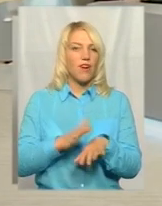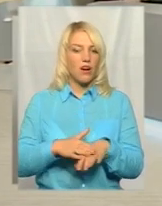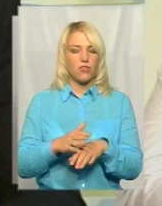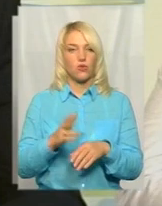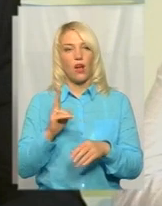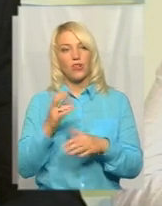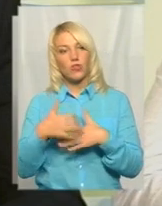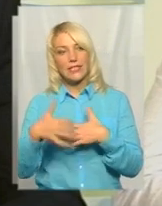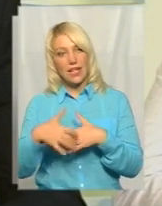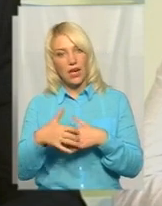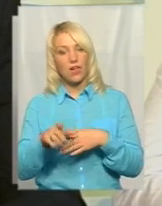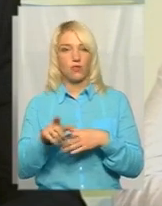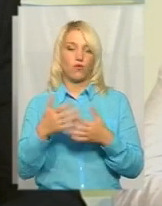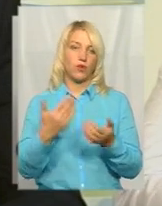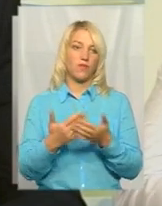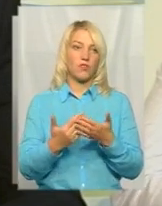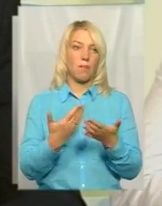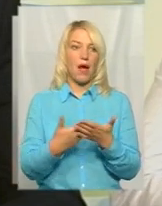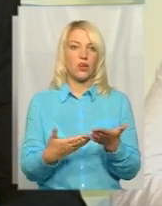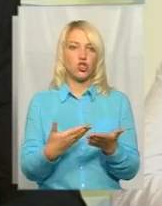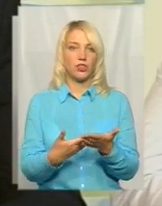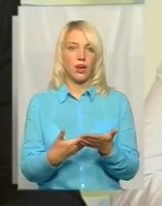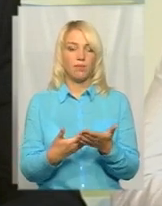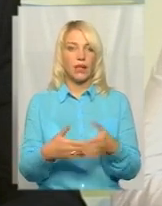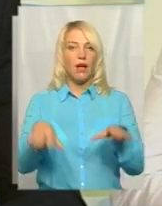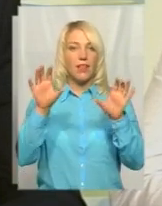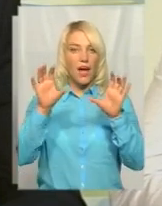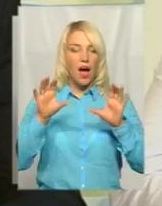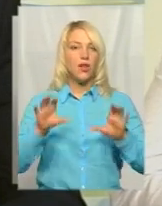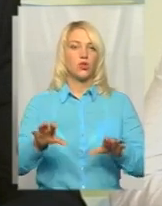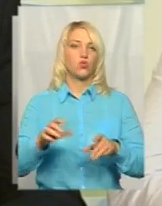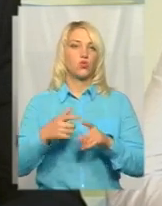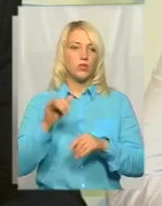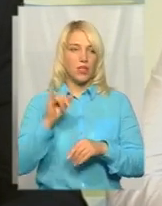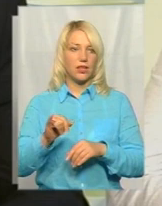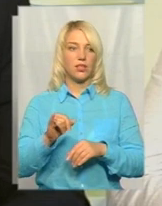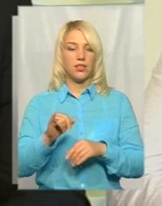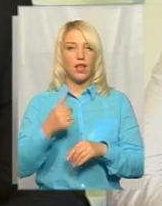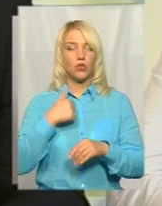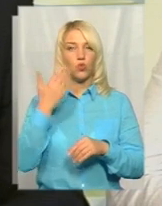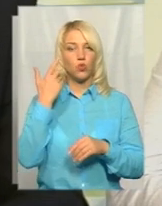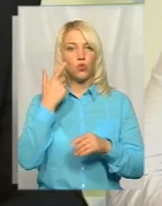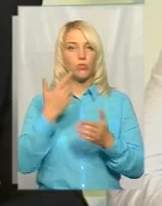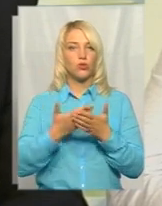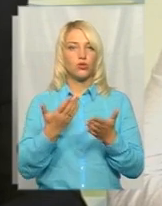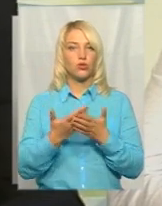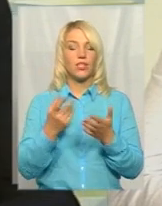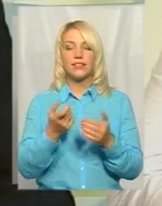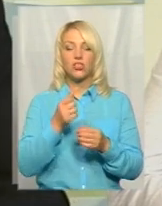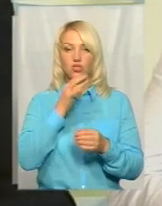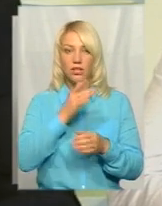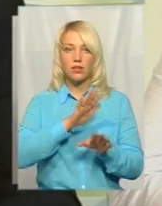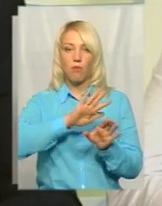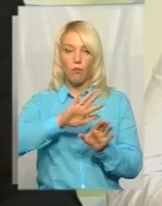більш-менш середні, вони вже майже зараз легалізуються. І я думаю, що якийсь певний час пройде і